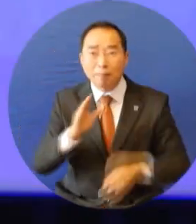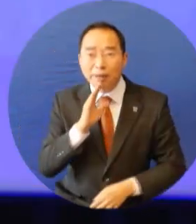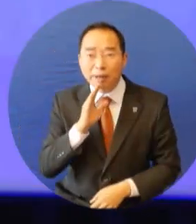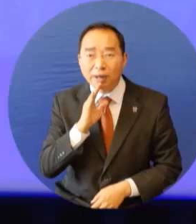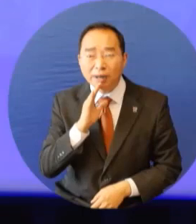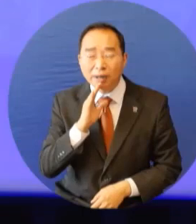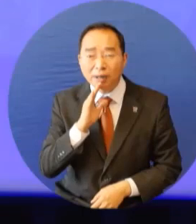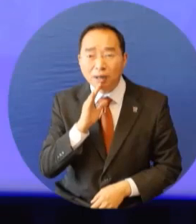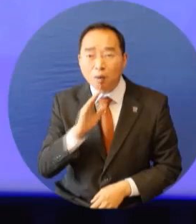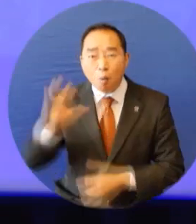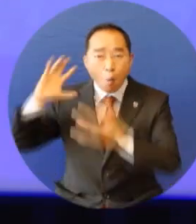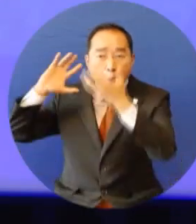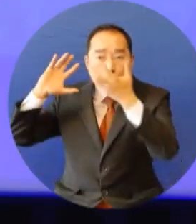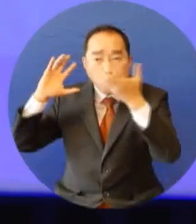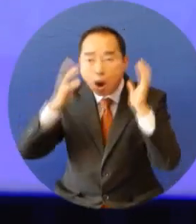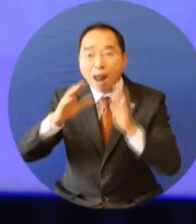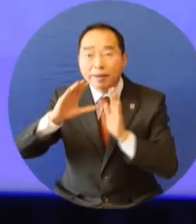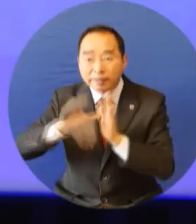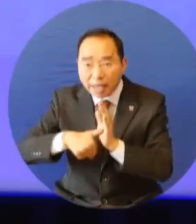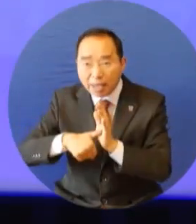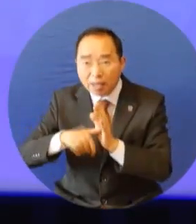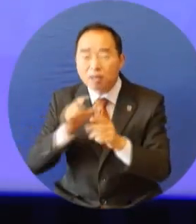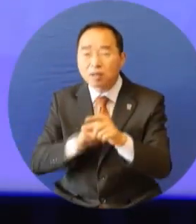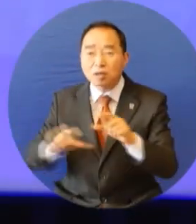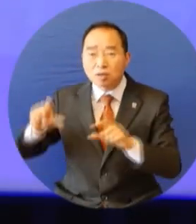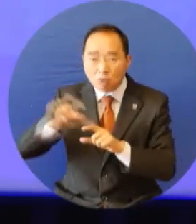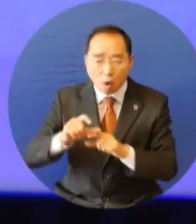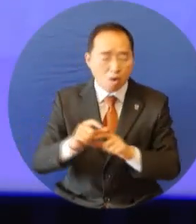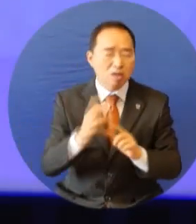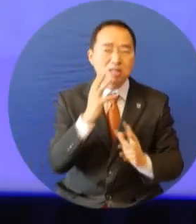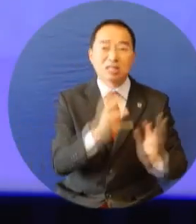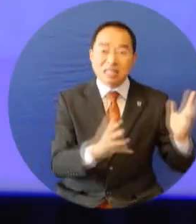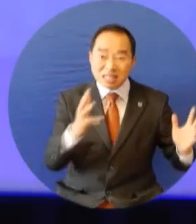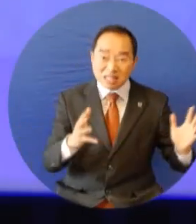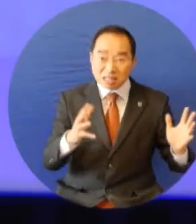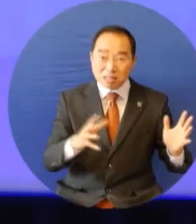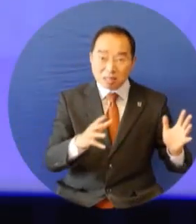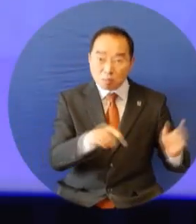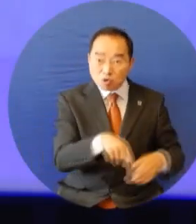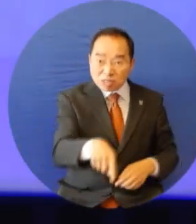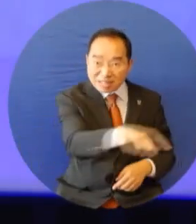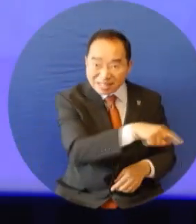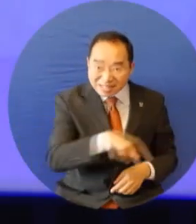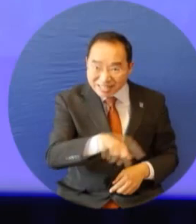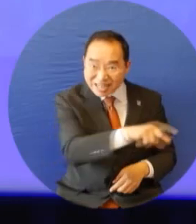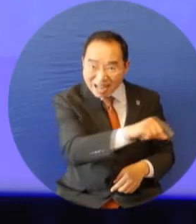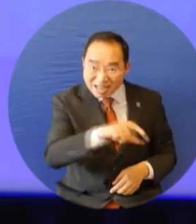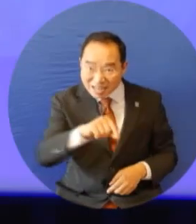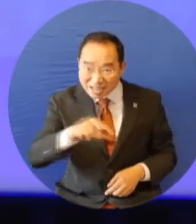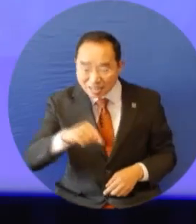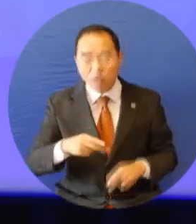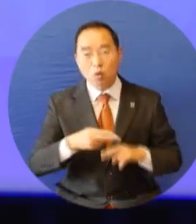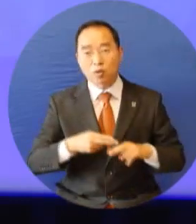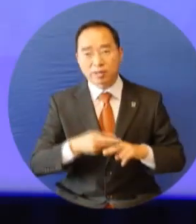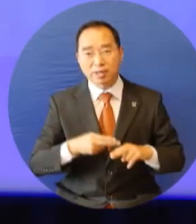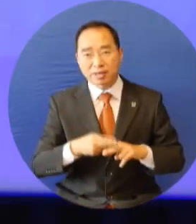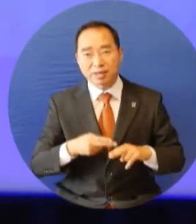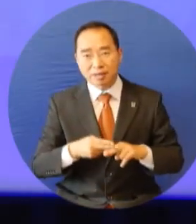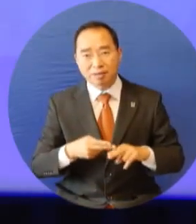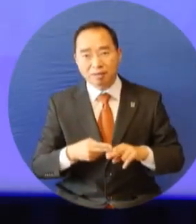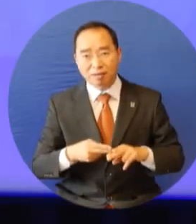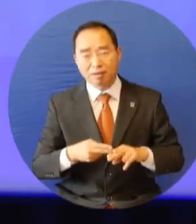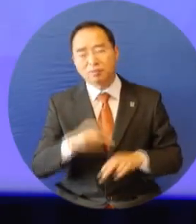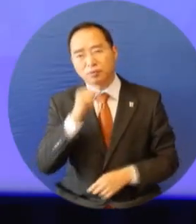이 세계 전체가 혼란스러운데 이 혼란스러운 시대일수록 그러한 것들을 우리 음식에 접목을